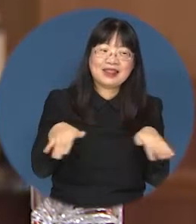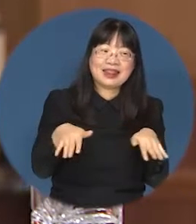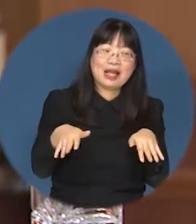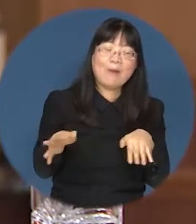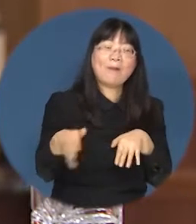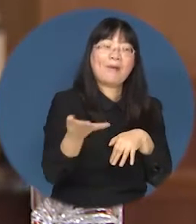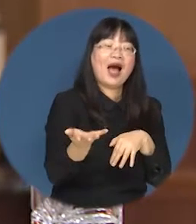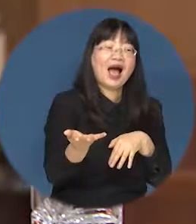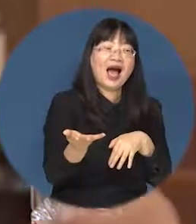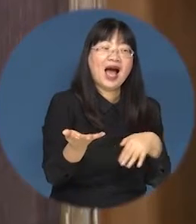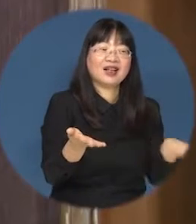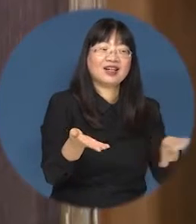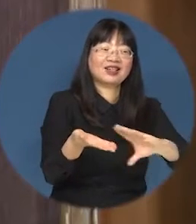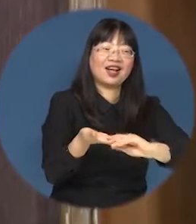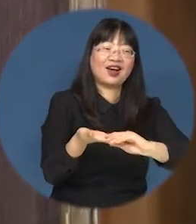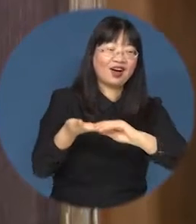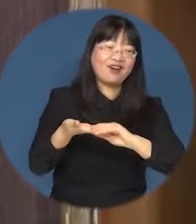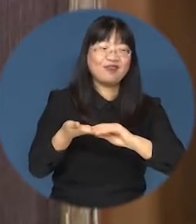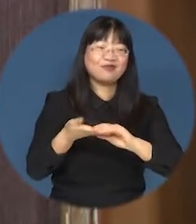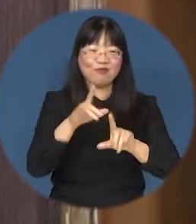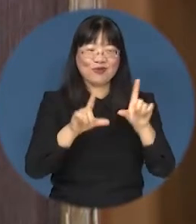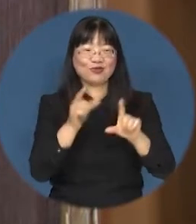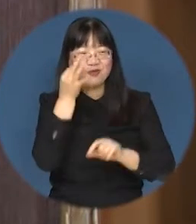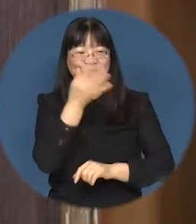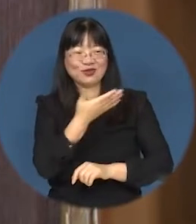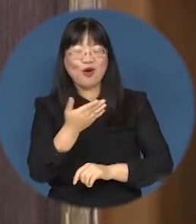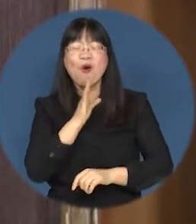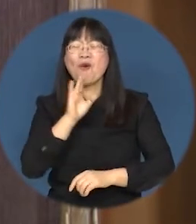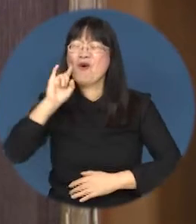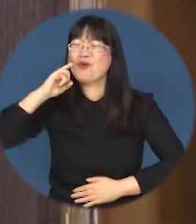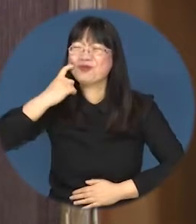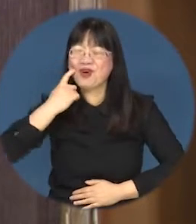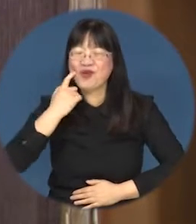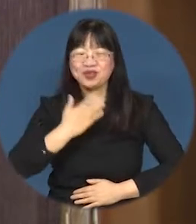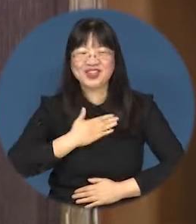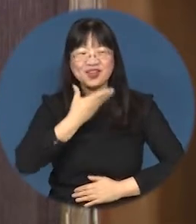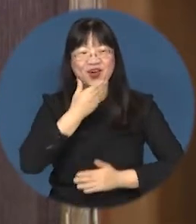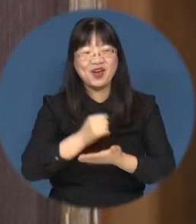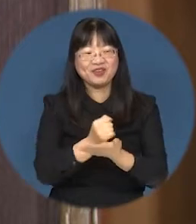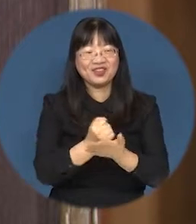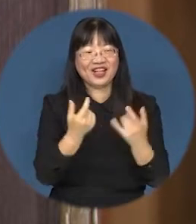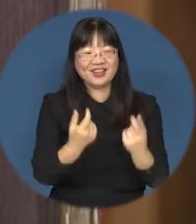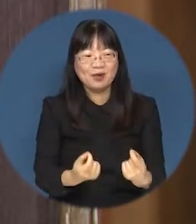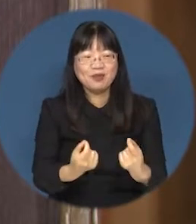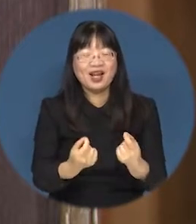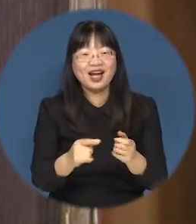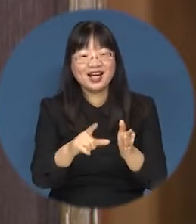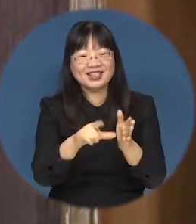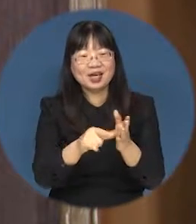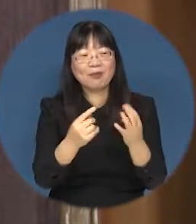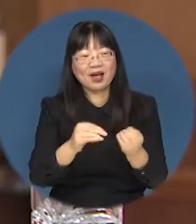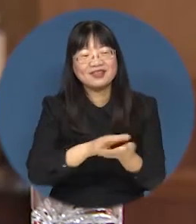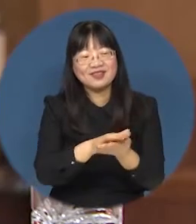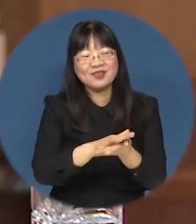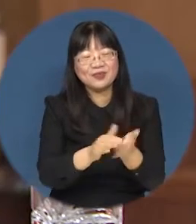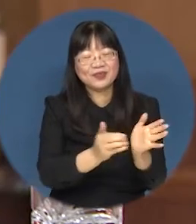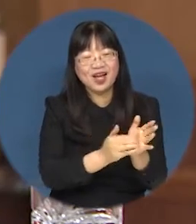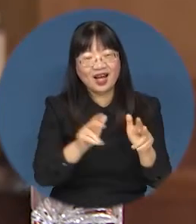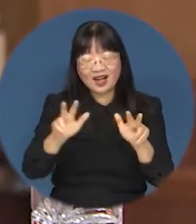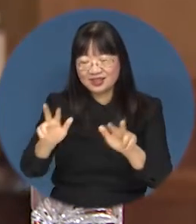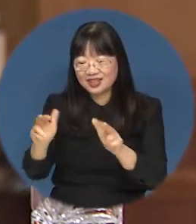애가 상당히 굉장히 이뻤죠. 이뻐서 야 이건 행운이구나. 그래서 네. 거기서 많은 시간을 하려. 지금까지